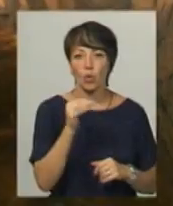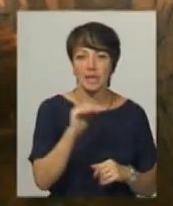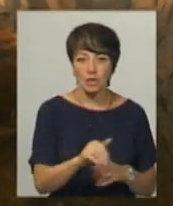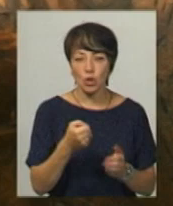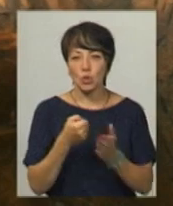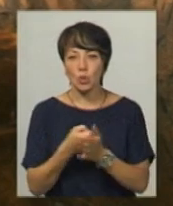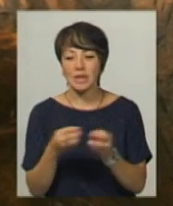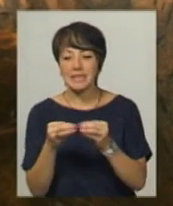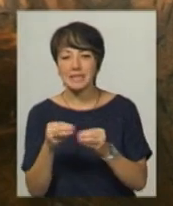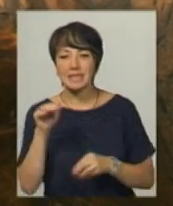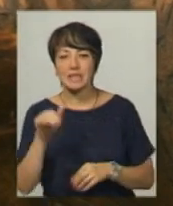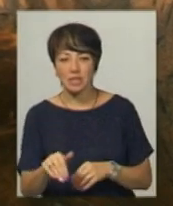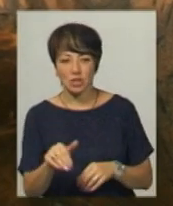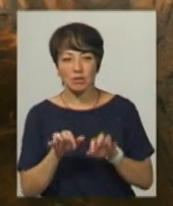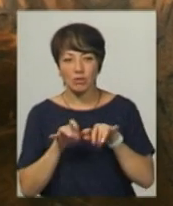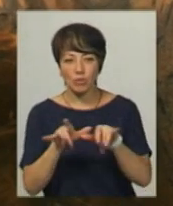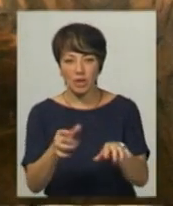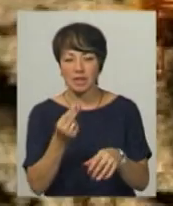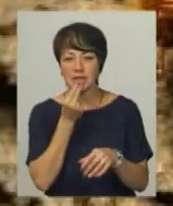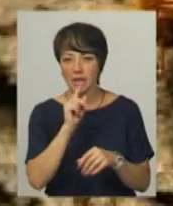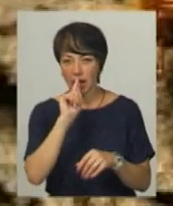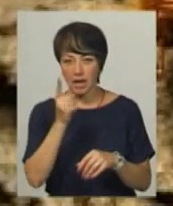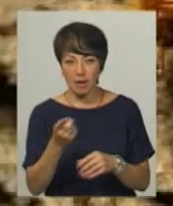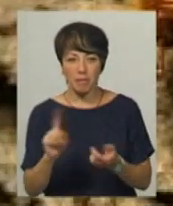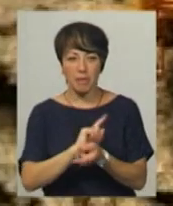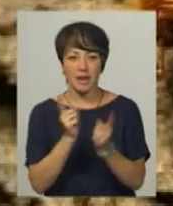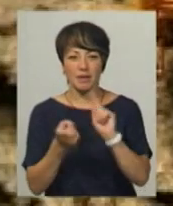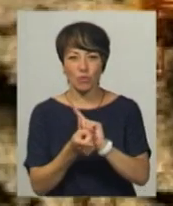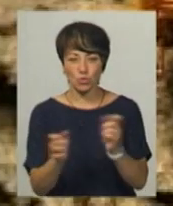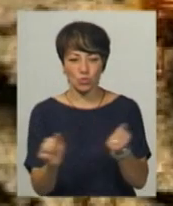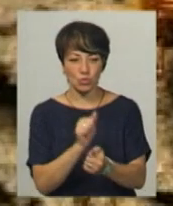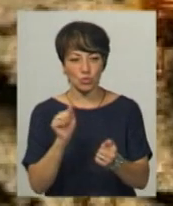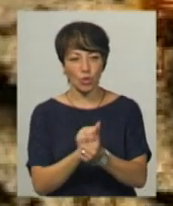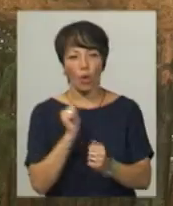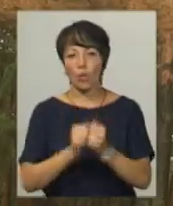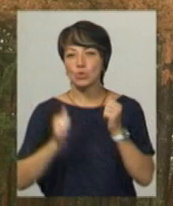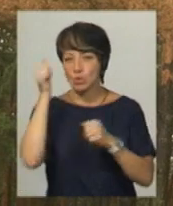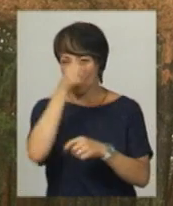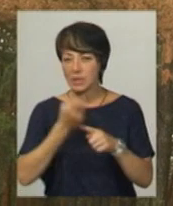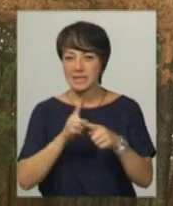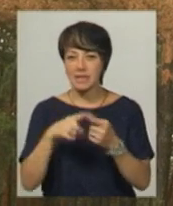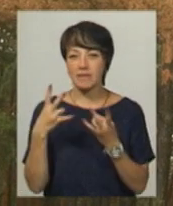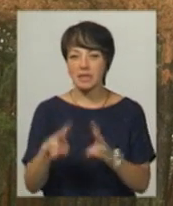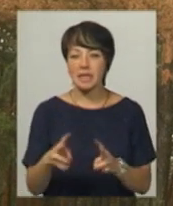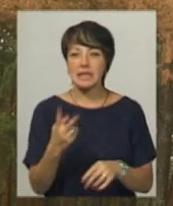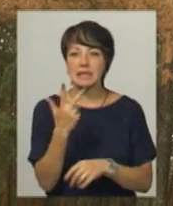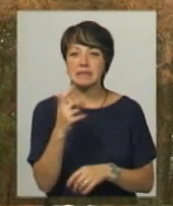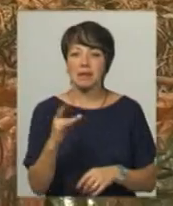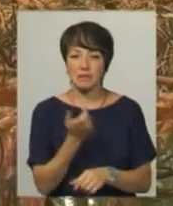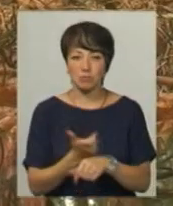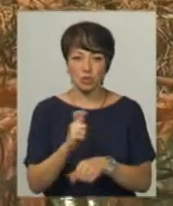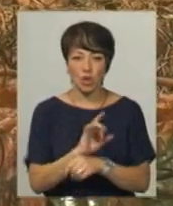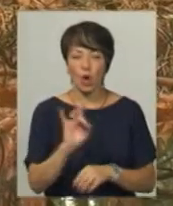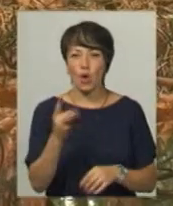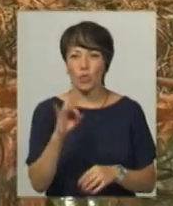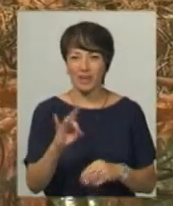кількох десятків тисяч короїдів, які за один рік перетворюють сосну на сухостій. Кожного року цих шкідників більше в 300 разів. Руді дерева – уже